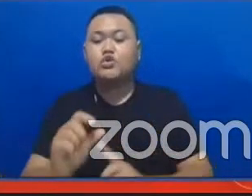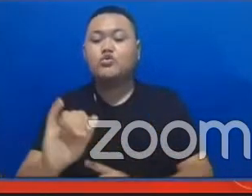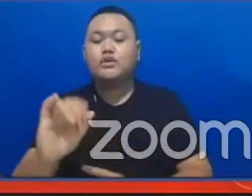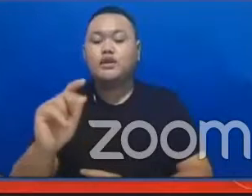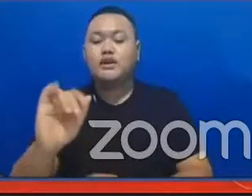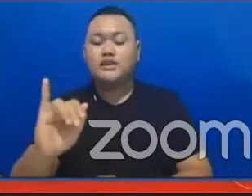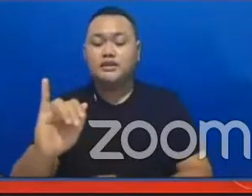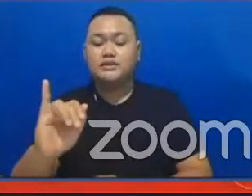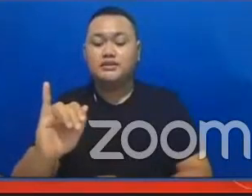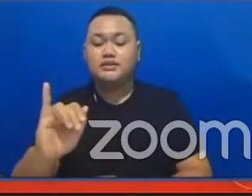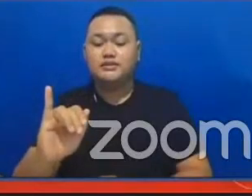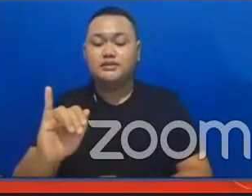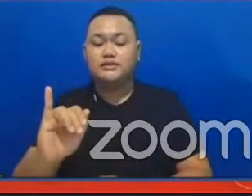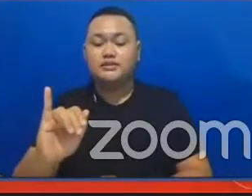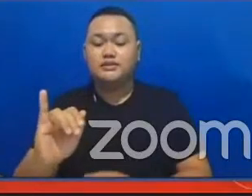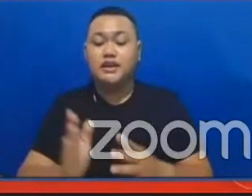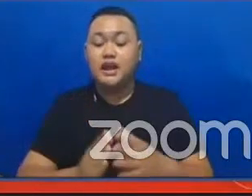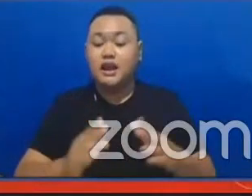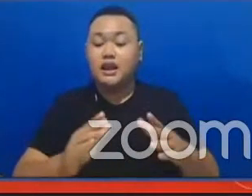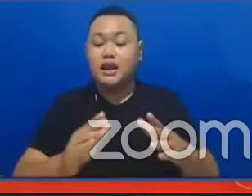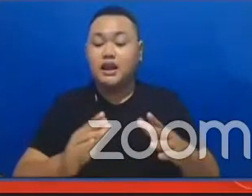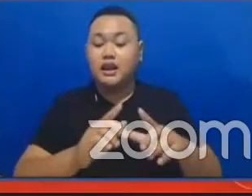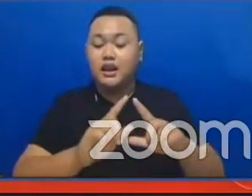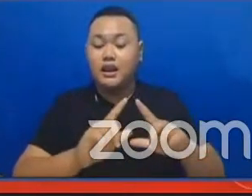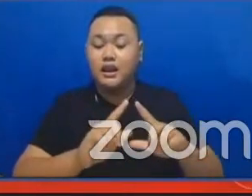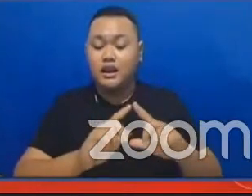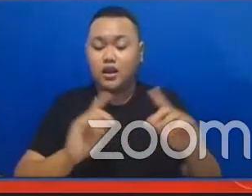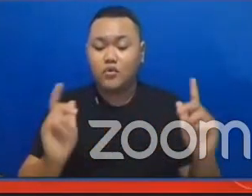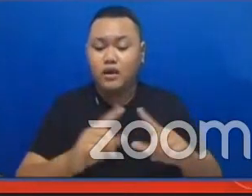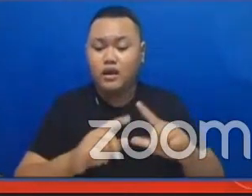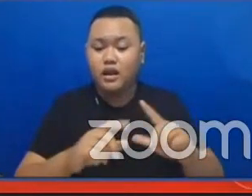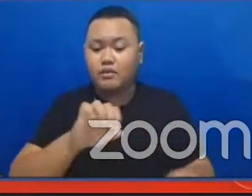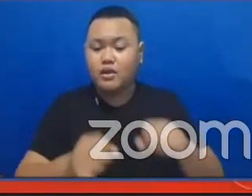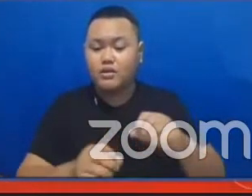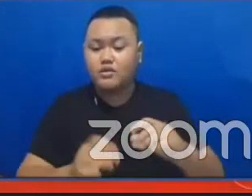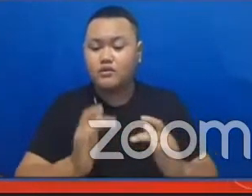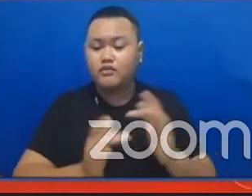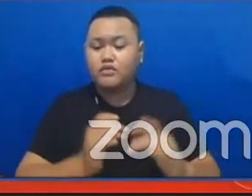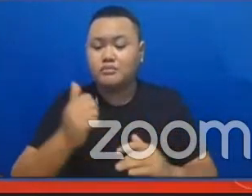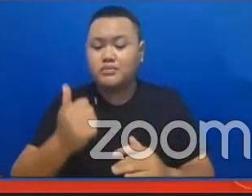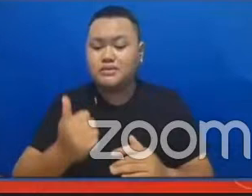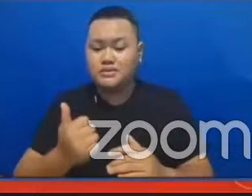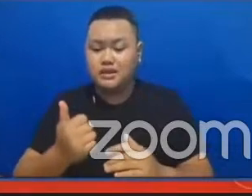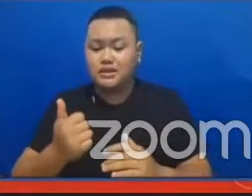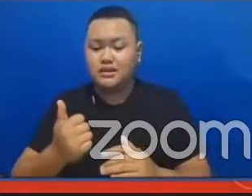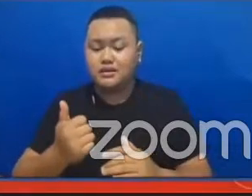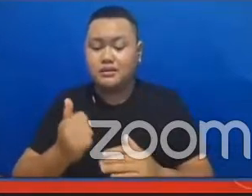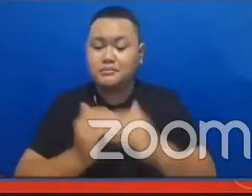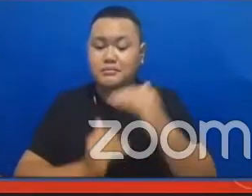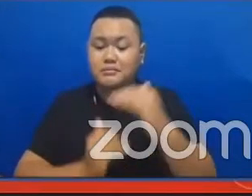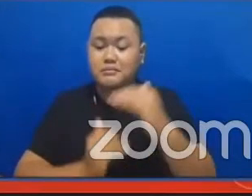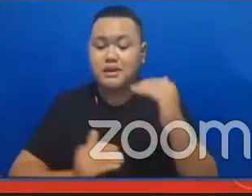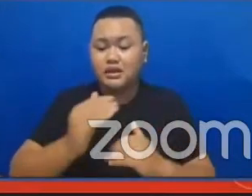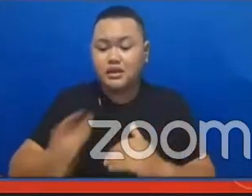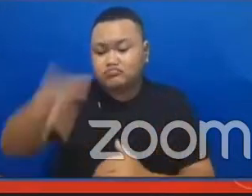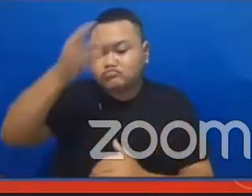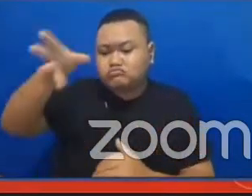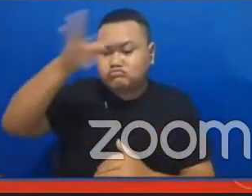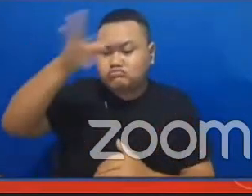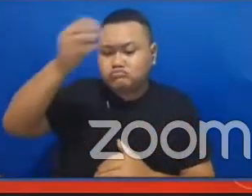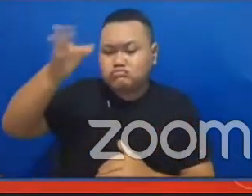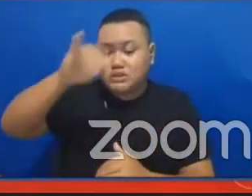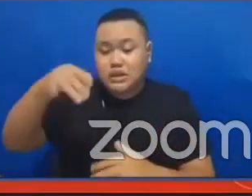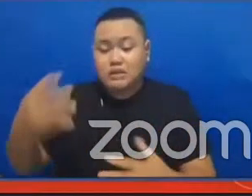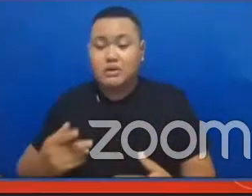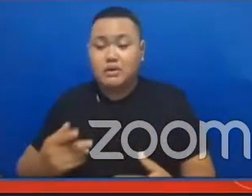laboratorium virtual itu dapat meningkatkan penguasaan konsep dan keterampilan proses sains siswa